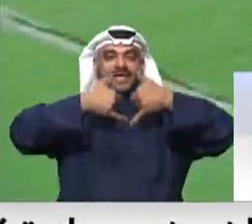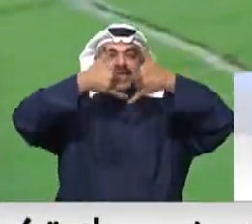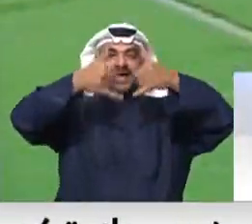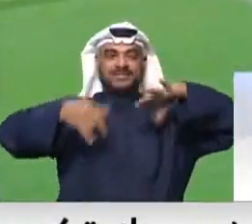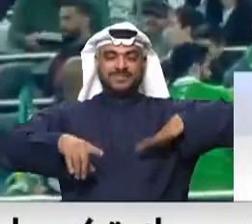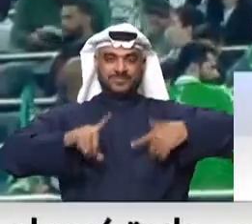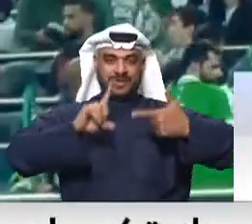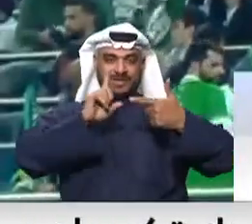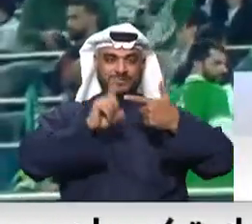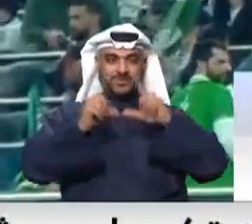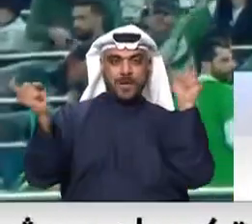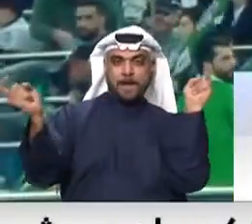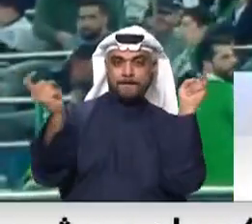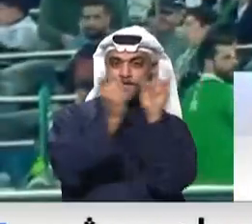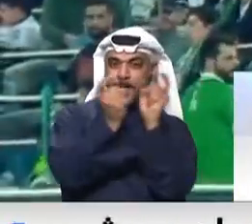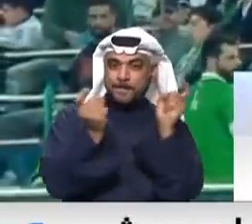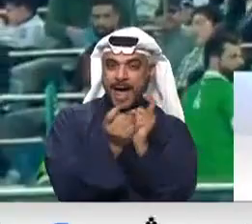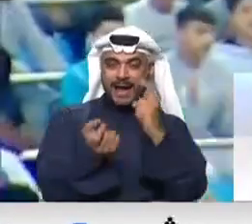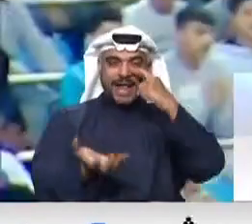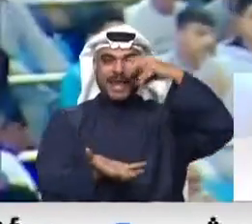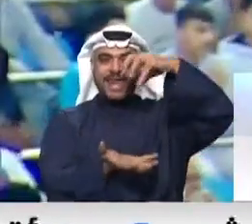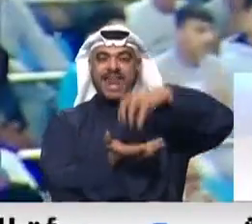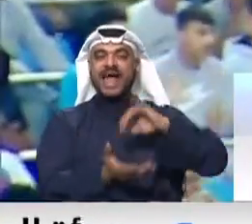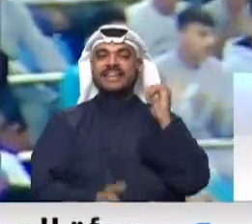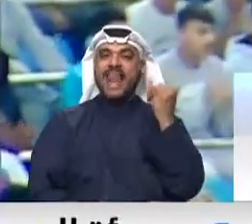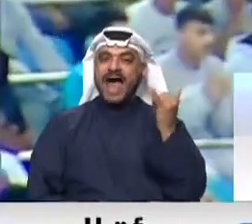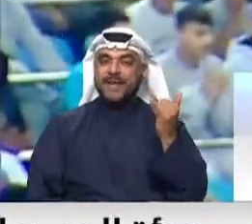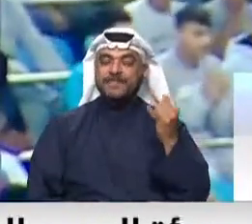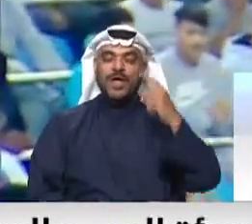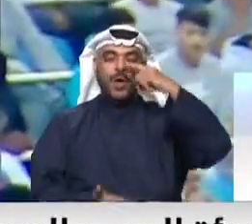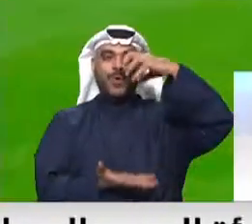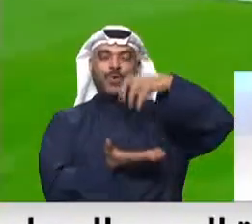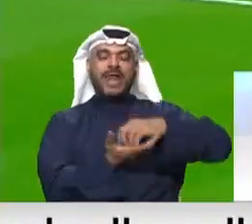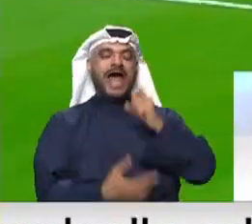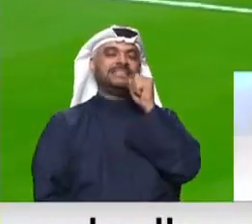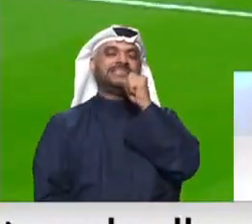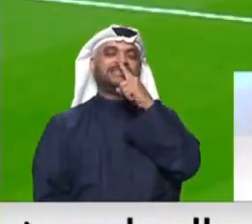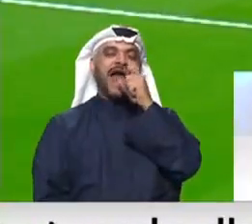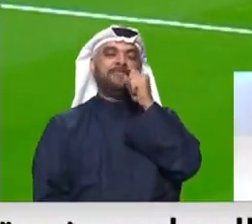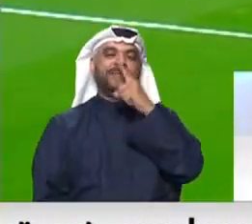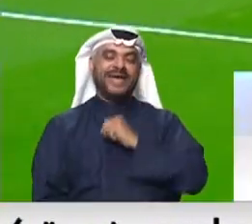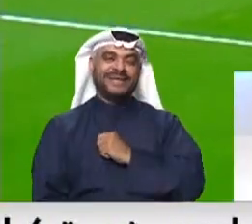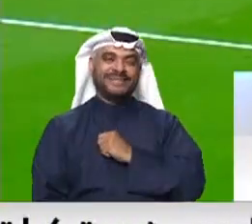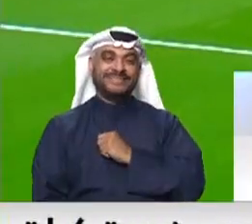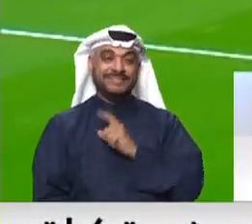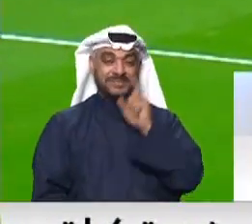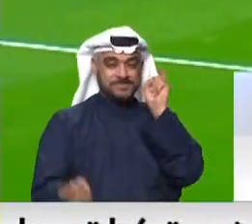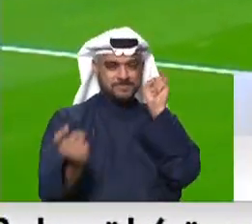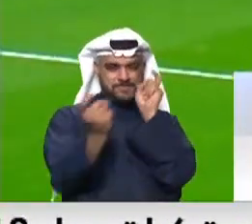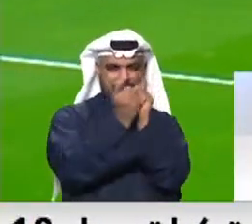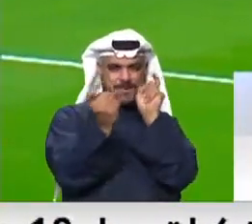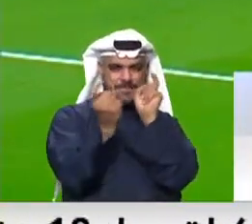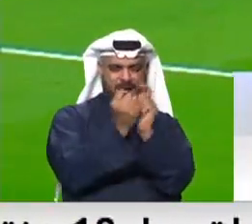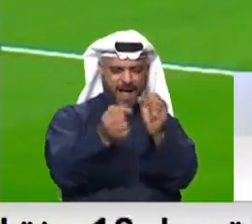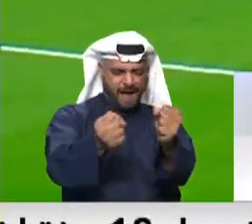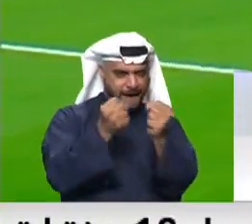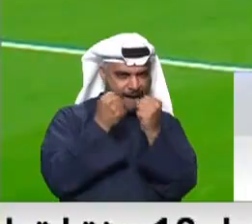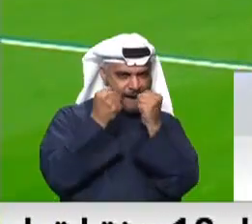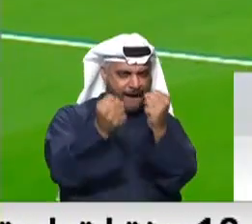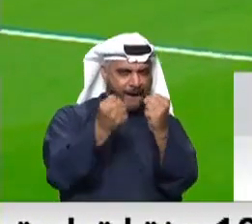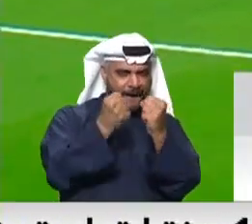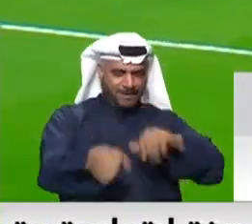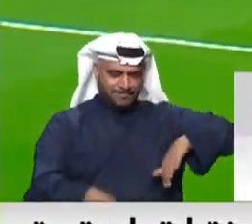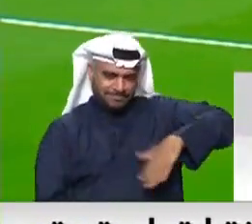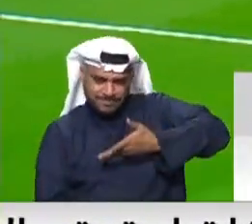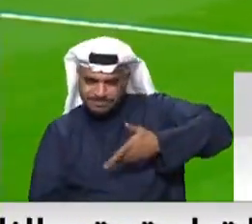كان ما بين العربي والسلمية. المباراة النهائية وفت بوعودها، حيث قدم الأخضر والسماوي أداء